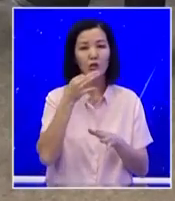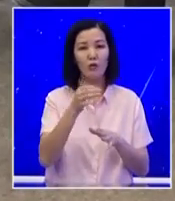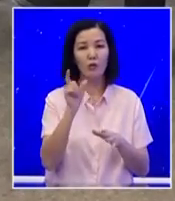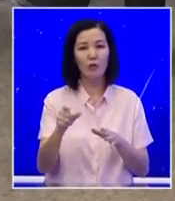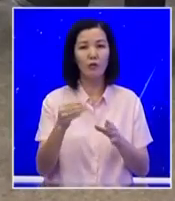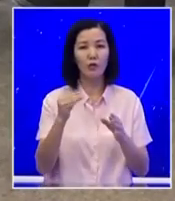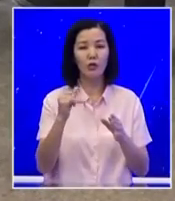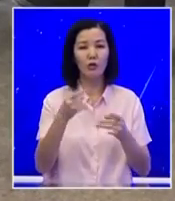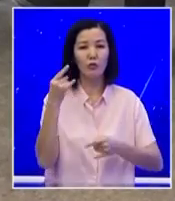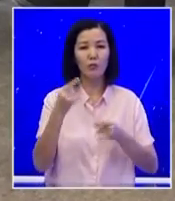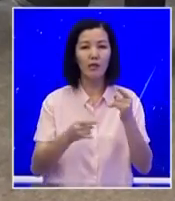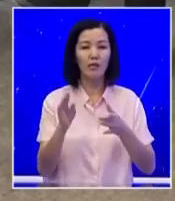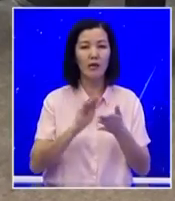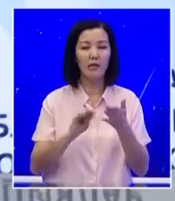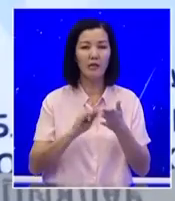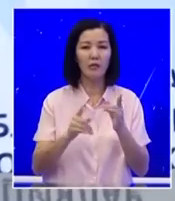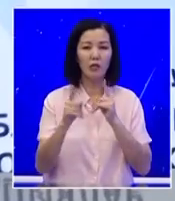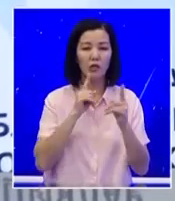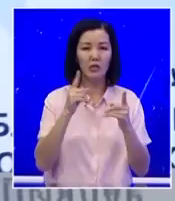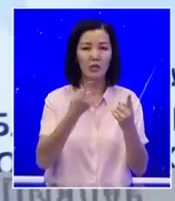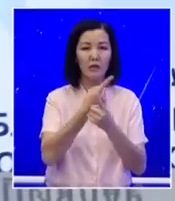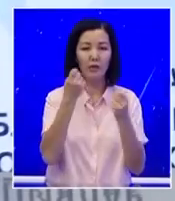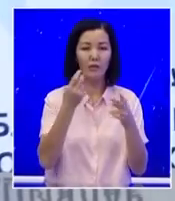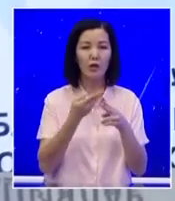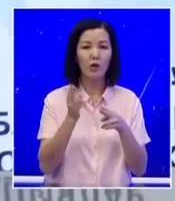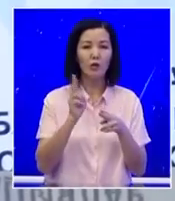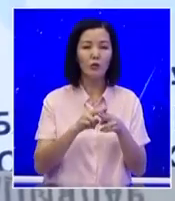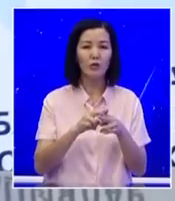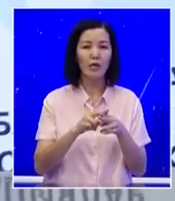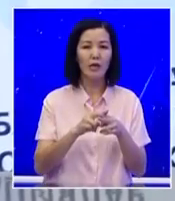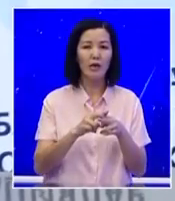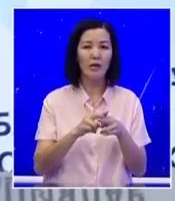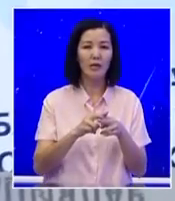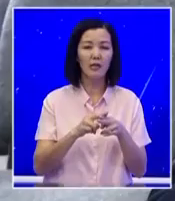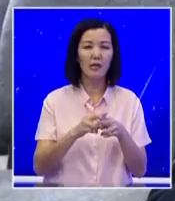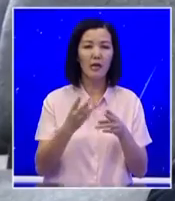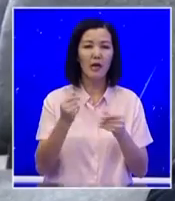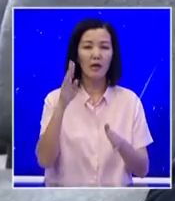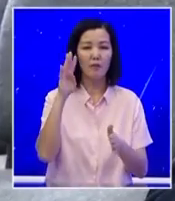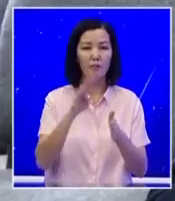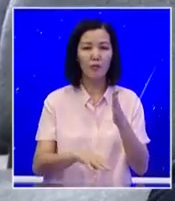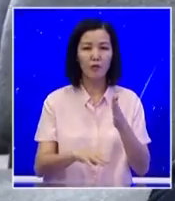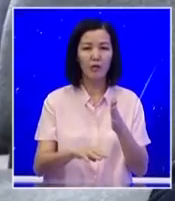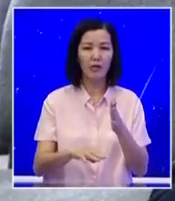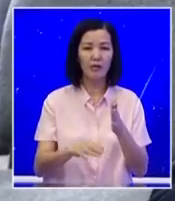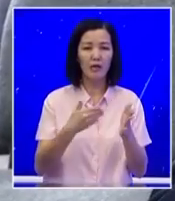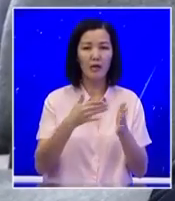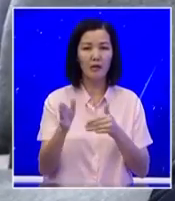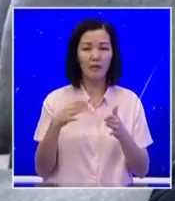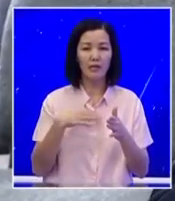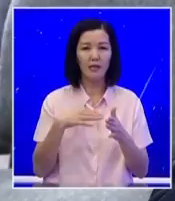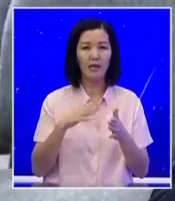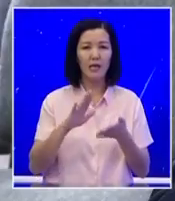Бұл туралы салаға жауаптылар жетсу медиа алаңында өткен жиында мәлімдеді. Сондай-ақ мердігерлерге салынатын айыппұл санкциялары